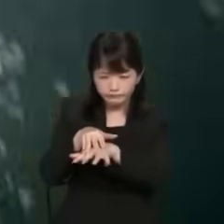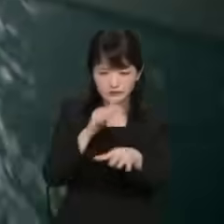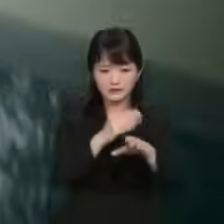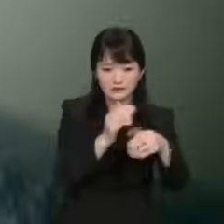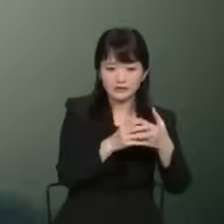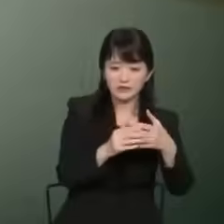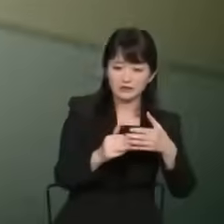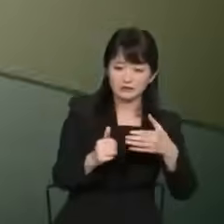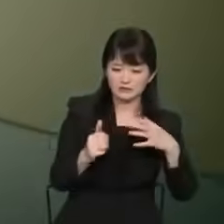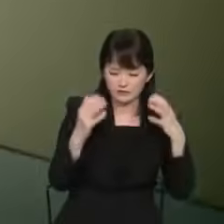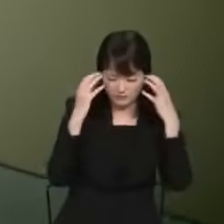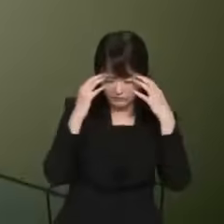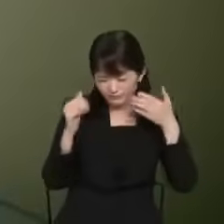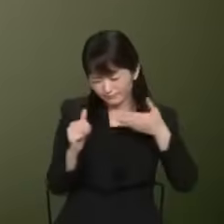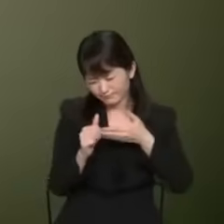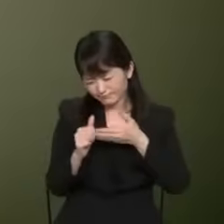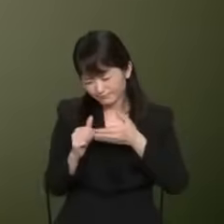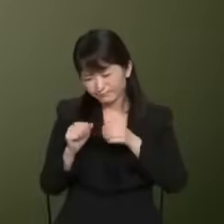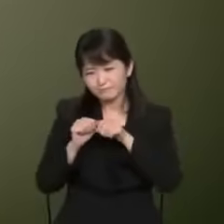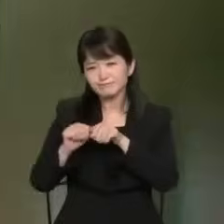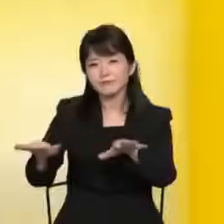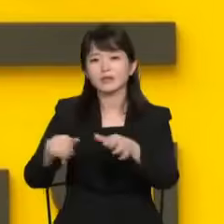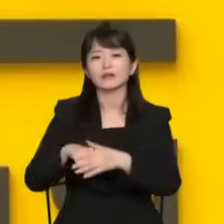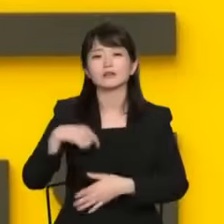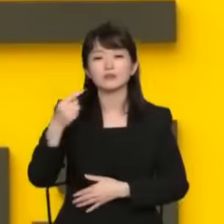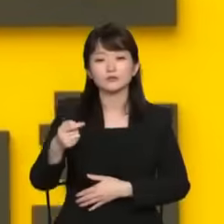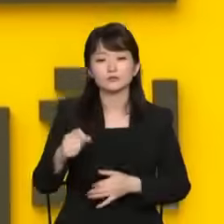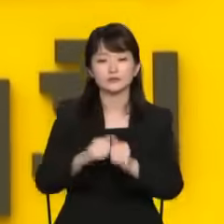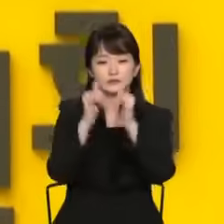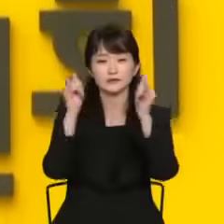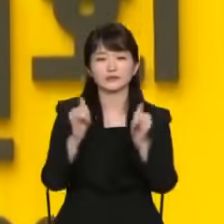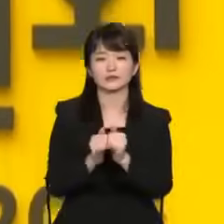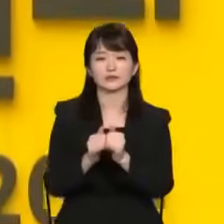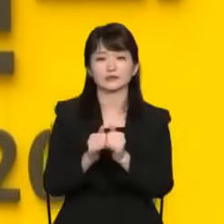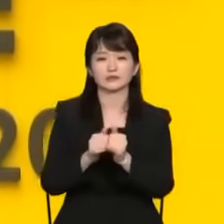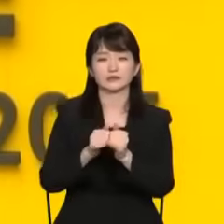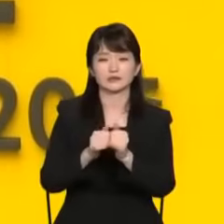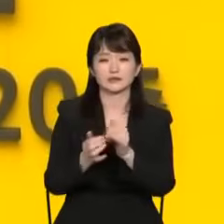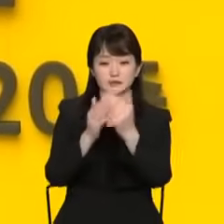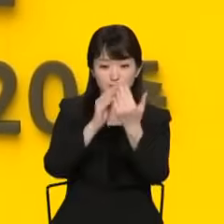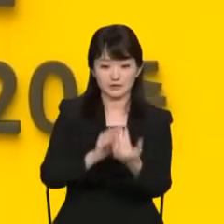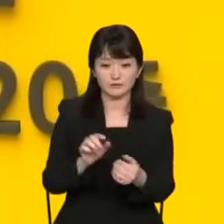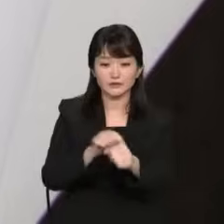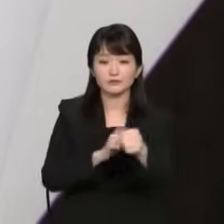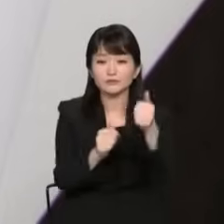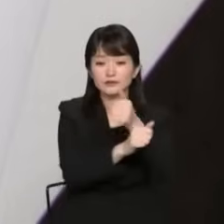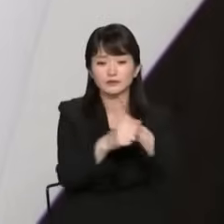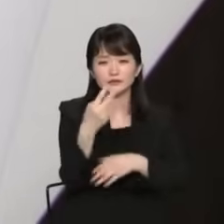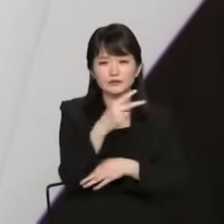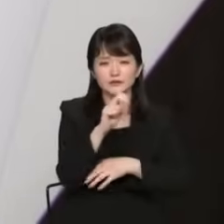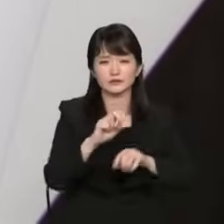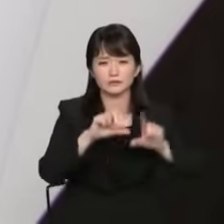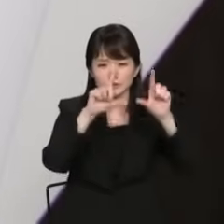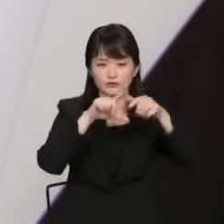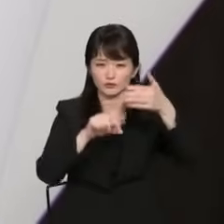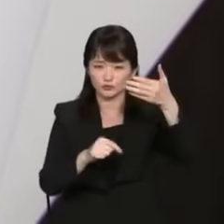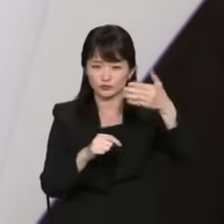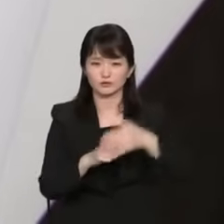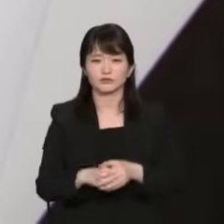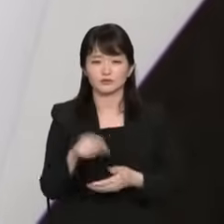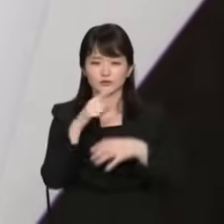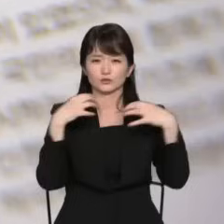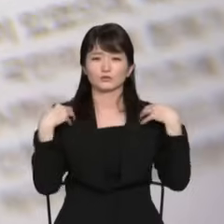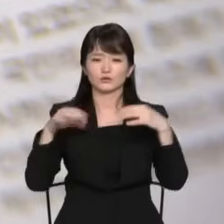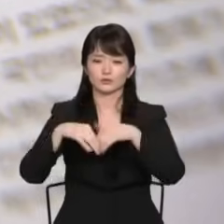시달리다 해산됐습니다. 이후 출범한 사회적 참사 특별위원회. 2022년 9월 정부와 국회가 이행해야